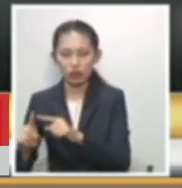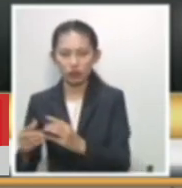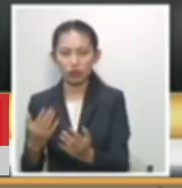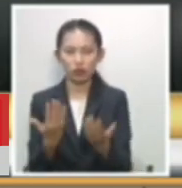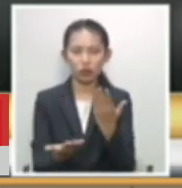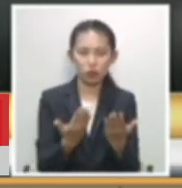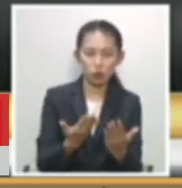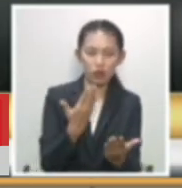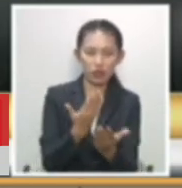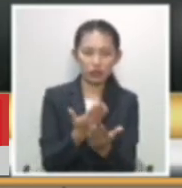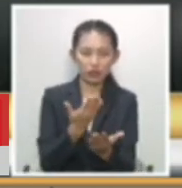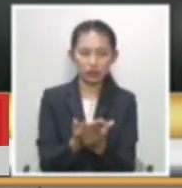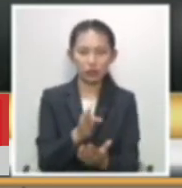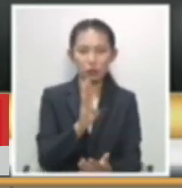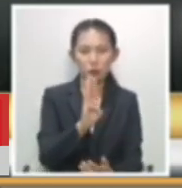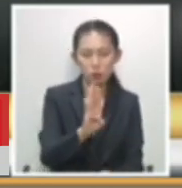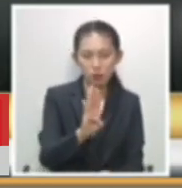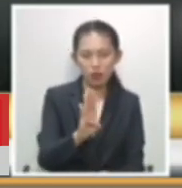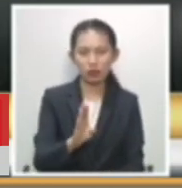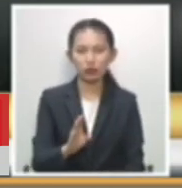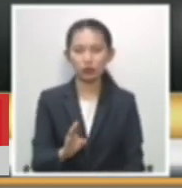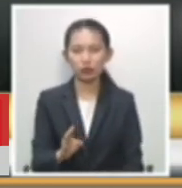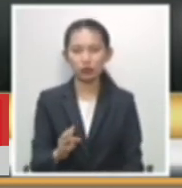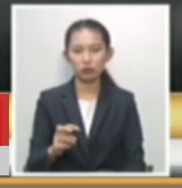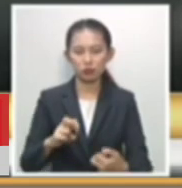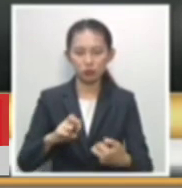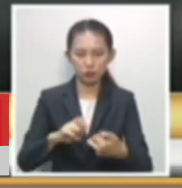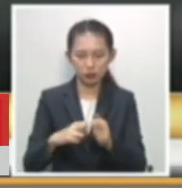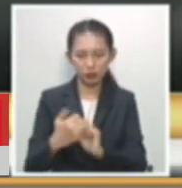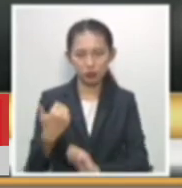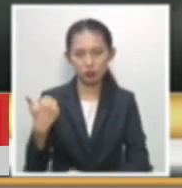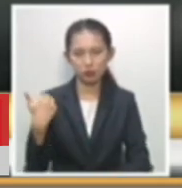ำอะไรกับเรื่องนี้แล้วหรือยังเคยคุยกับแบงก์ชาติบ้างหรือเปล่า